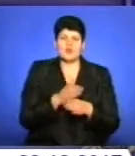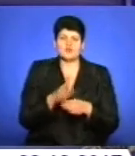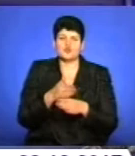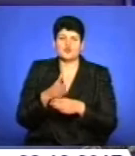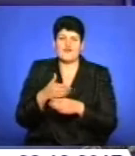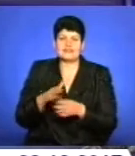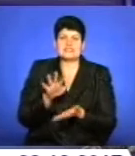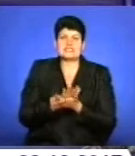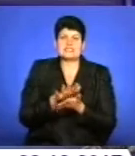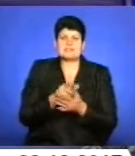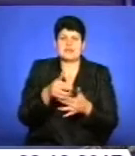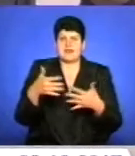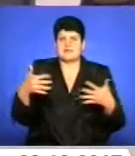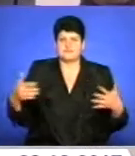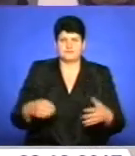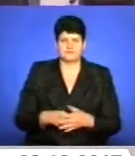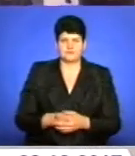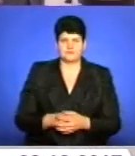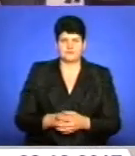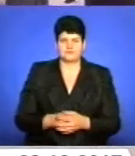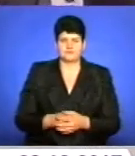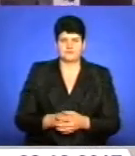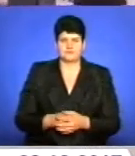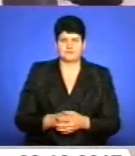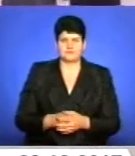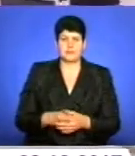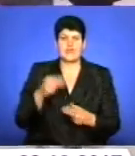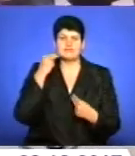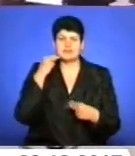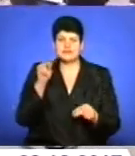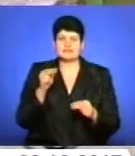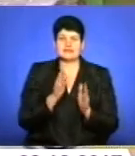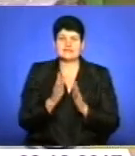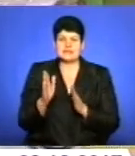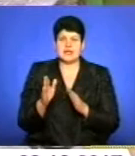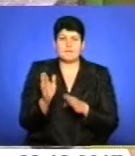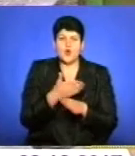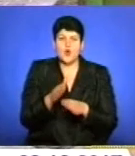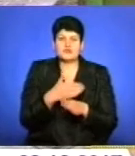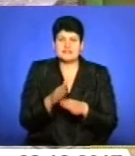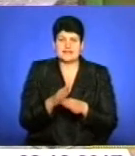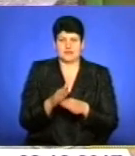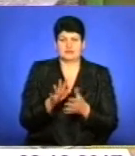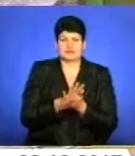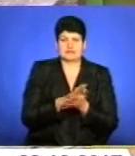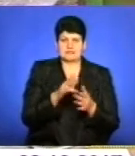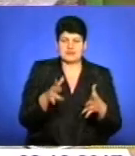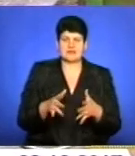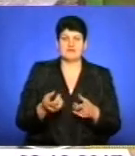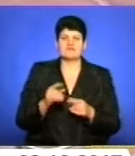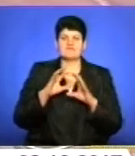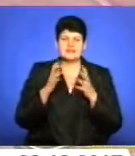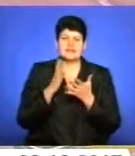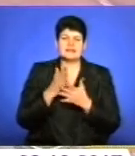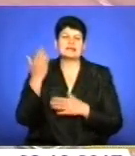Тернополі, з'ясовувала Анжела Шова. Ефективна система роздільного збирання та переробки твердих відходів у світі працює